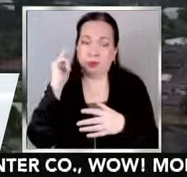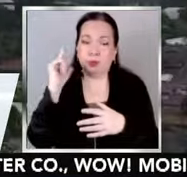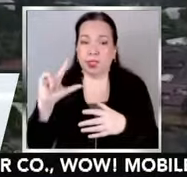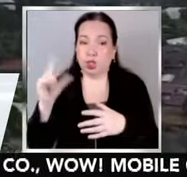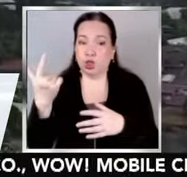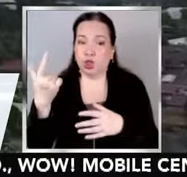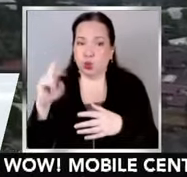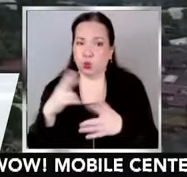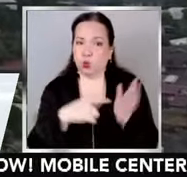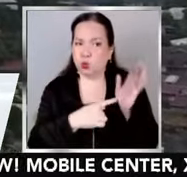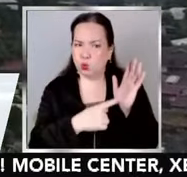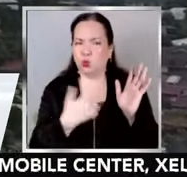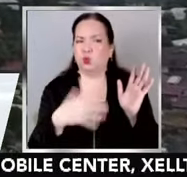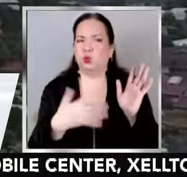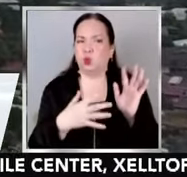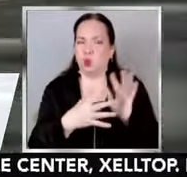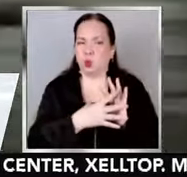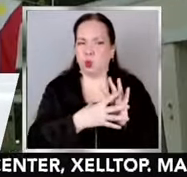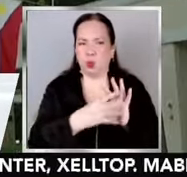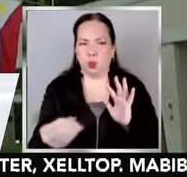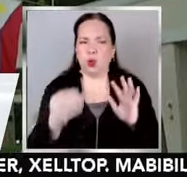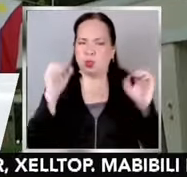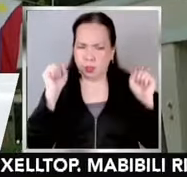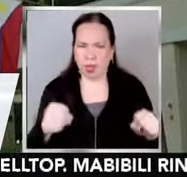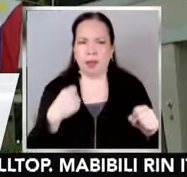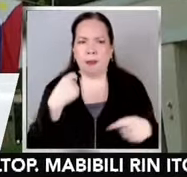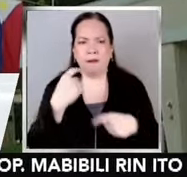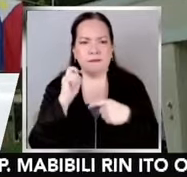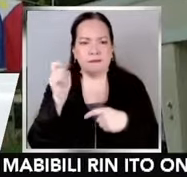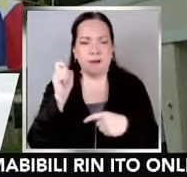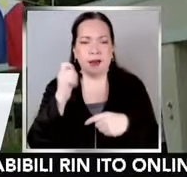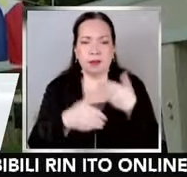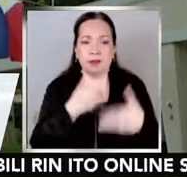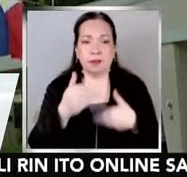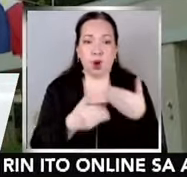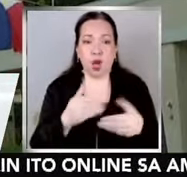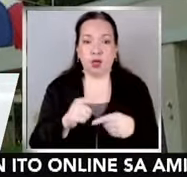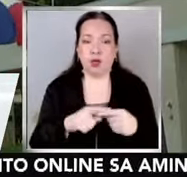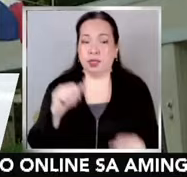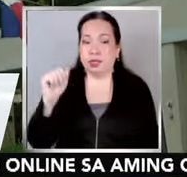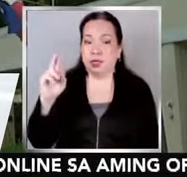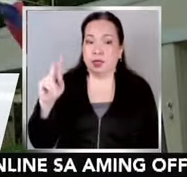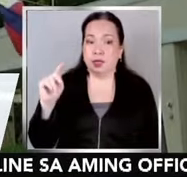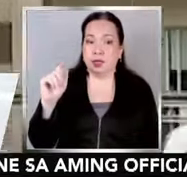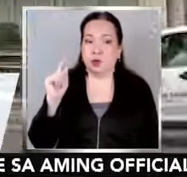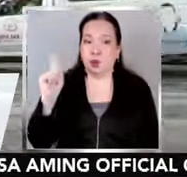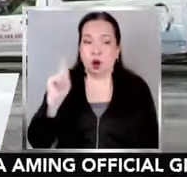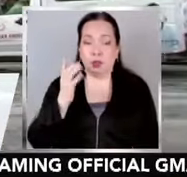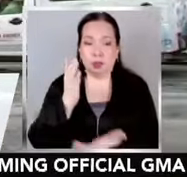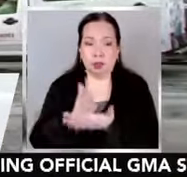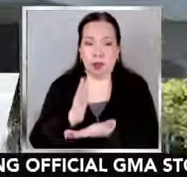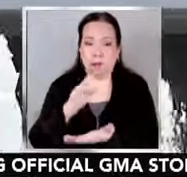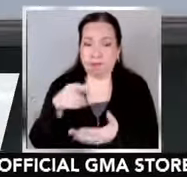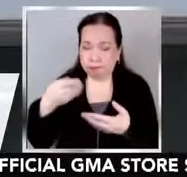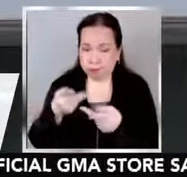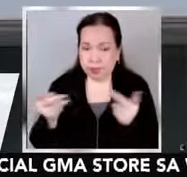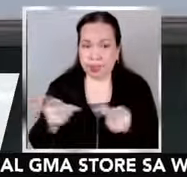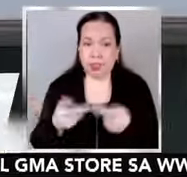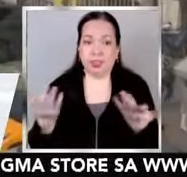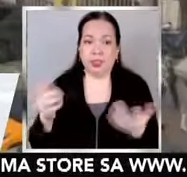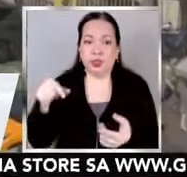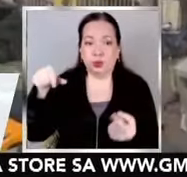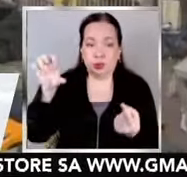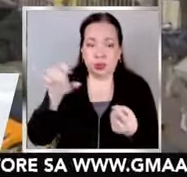ng pagpoproseso ng mga business permit. Binanggit ng ARTA ang mga one-stop shop ng Quezon City, Valenzuela at